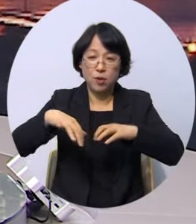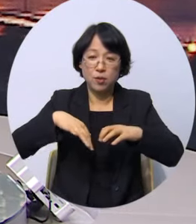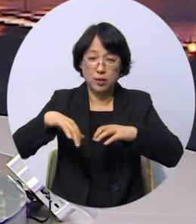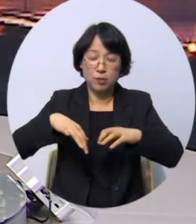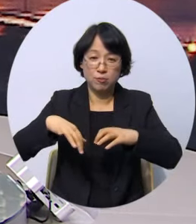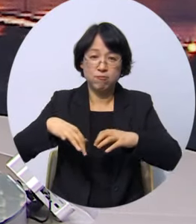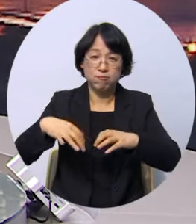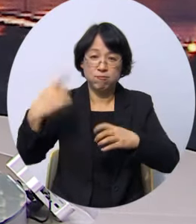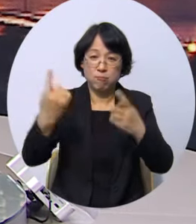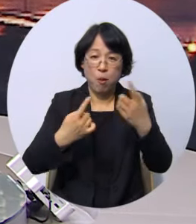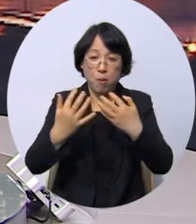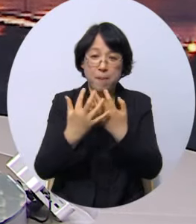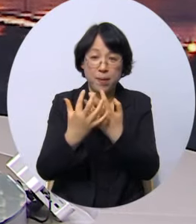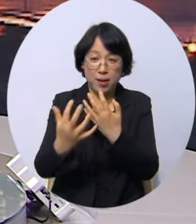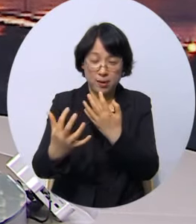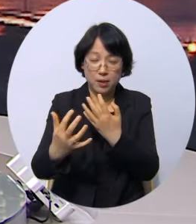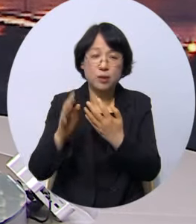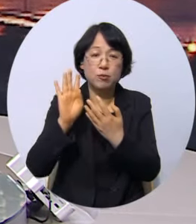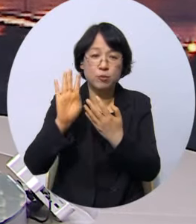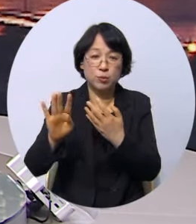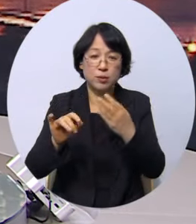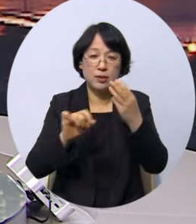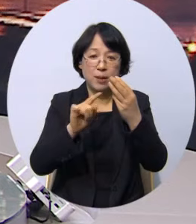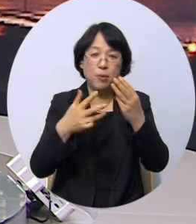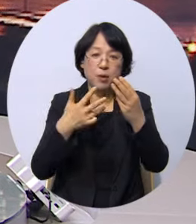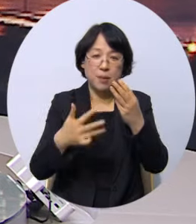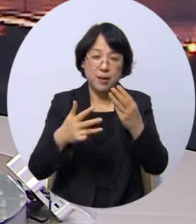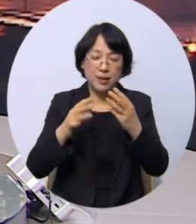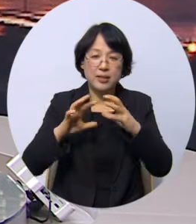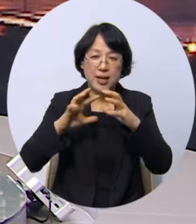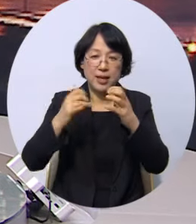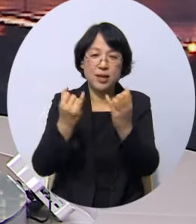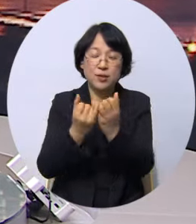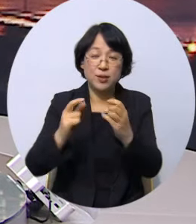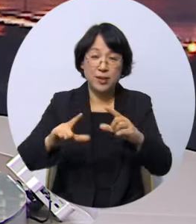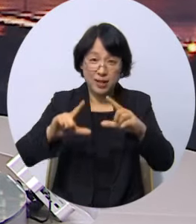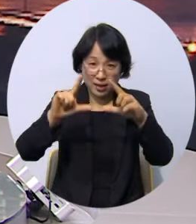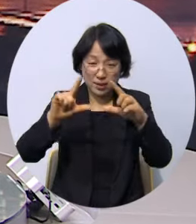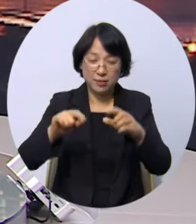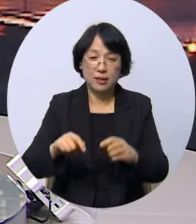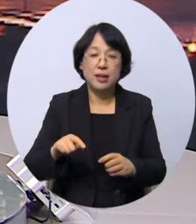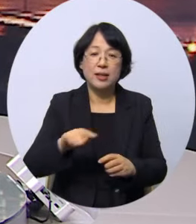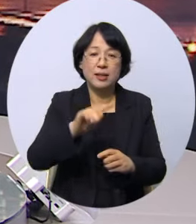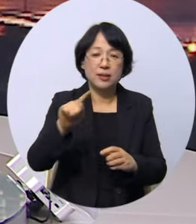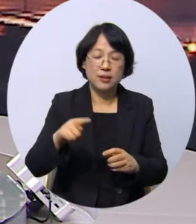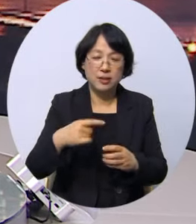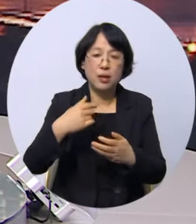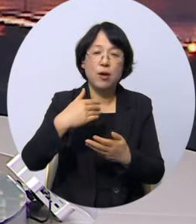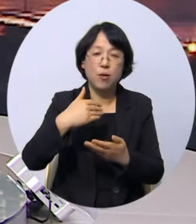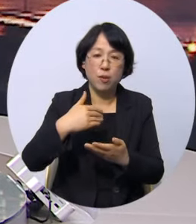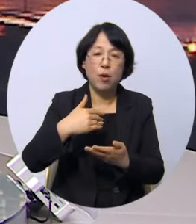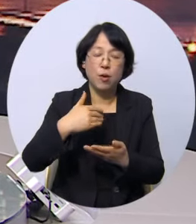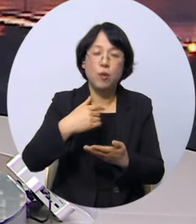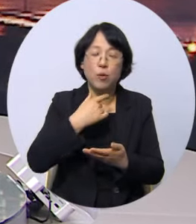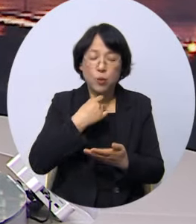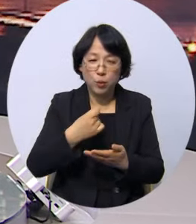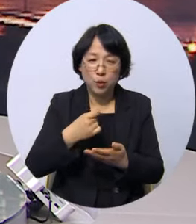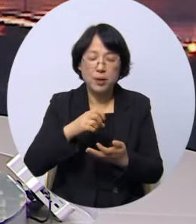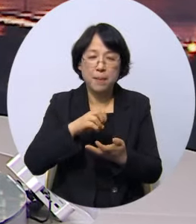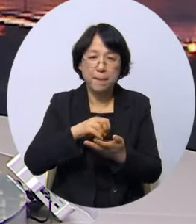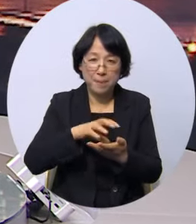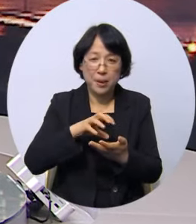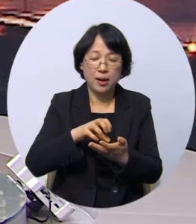이후로 3월 8일은 세계 여성의 날이 되는데요 그들이 요구했던 빵은 생존권을 또 장미은 참정권을